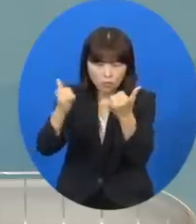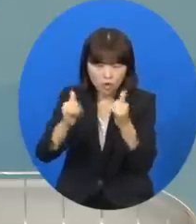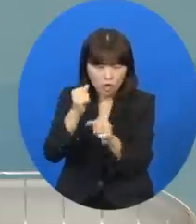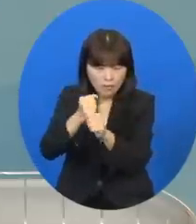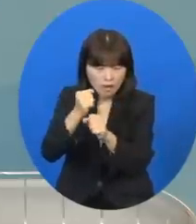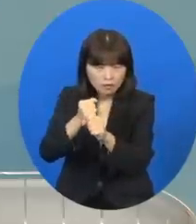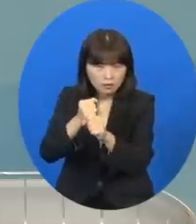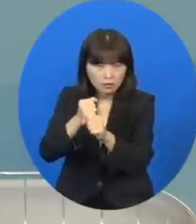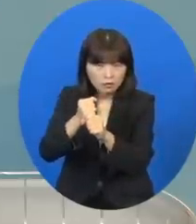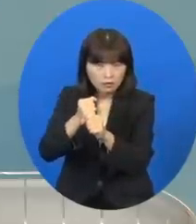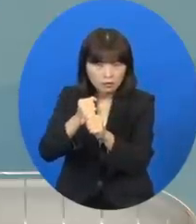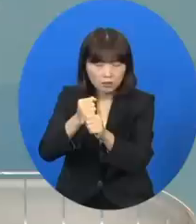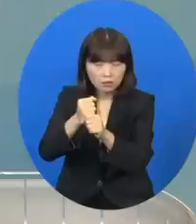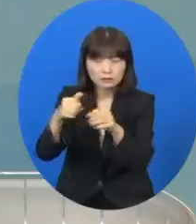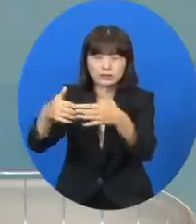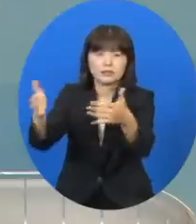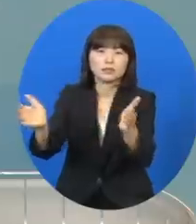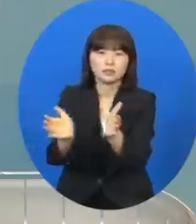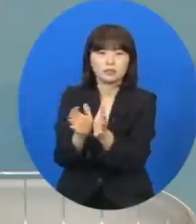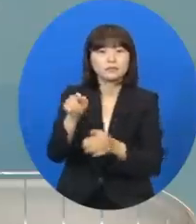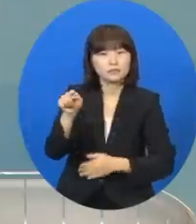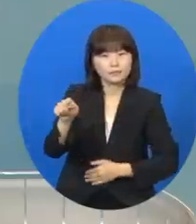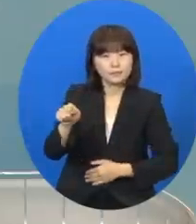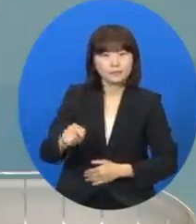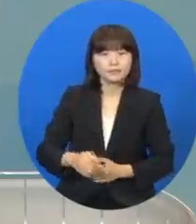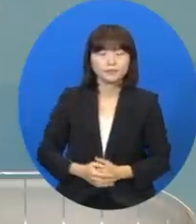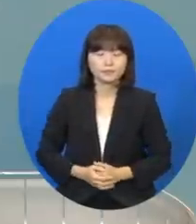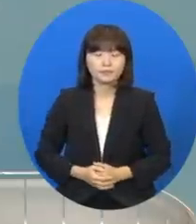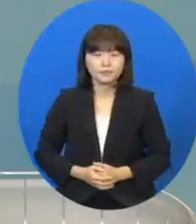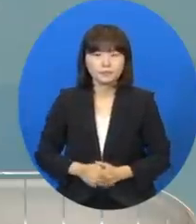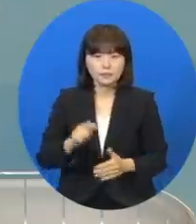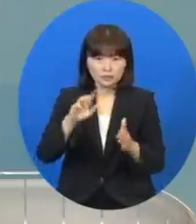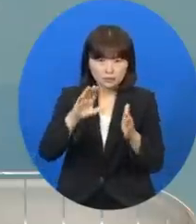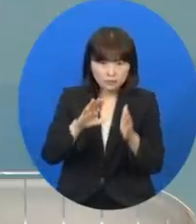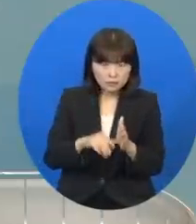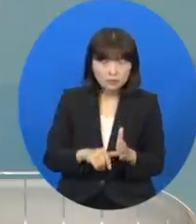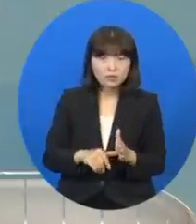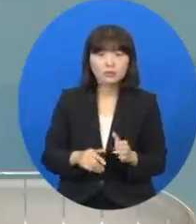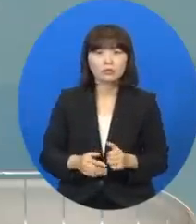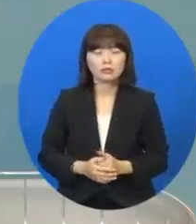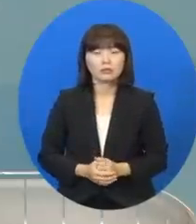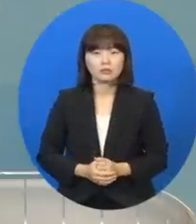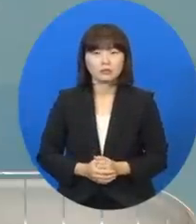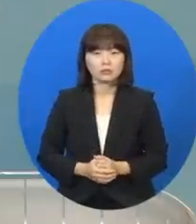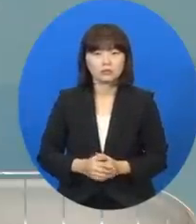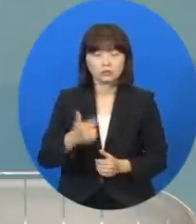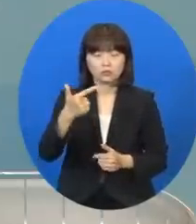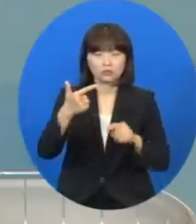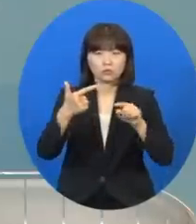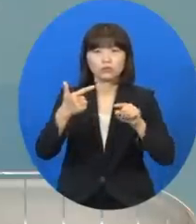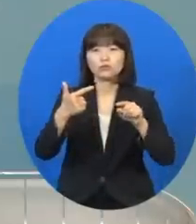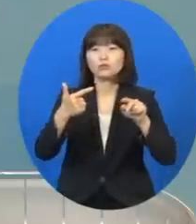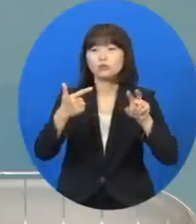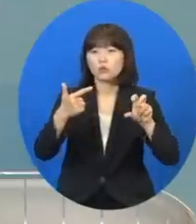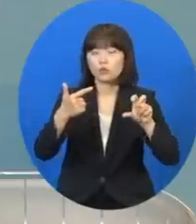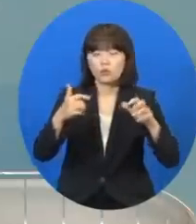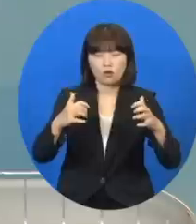하는 이들이었어요. 그때 당시는 6.25 전쟁 바로